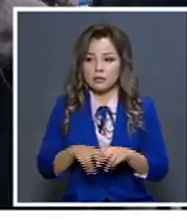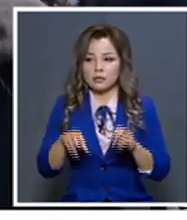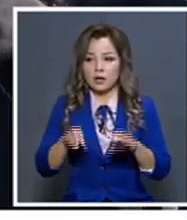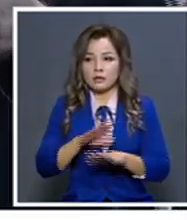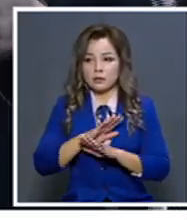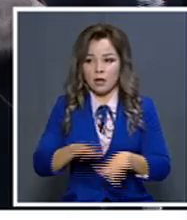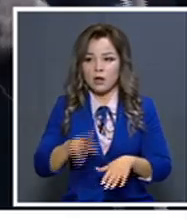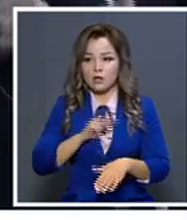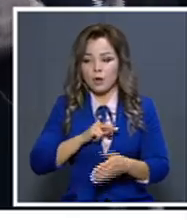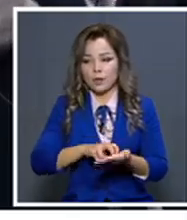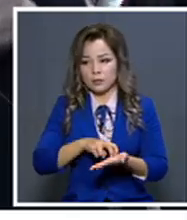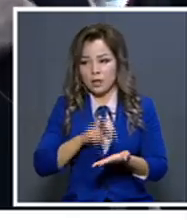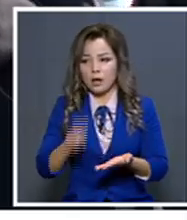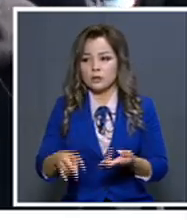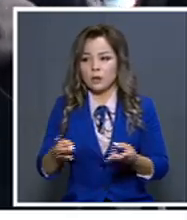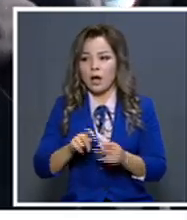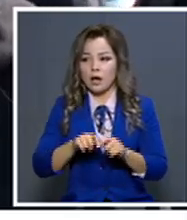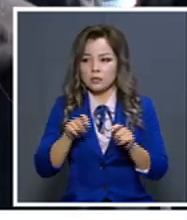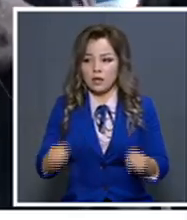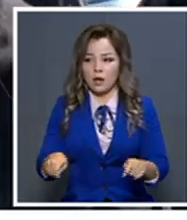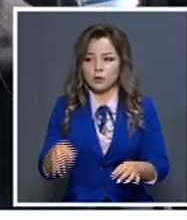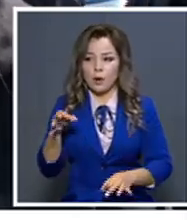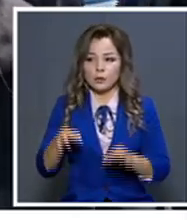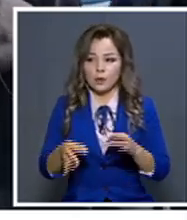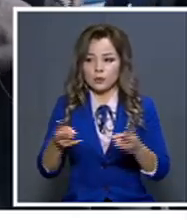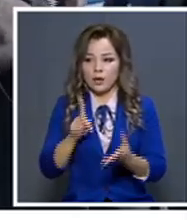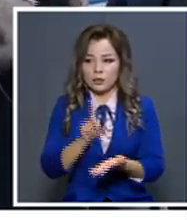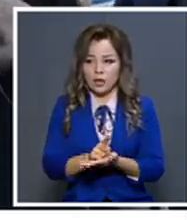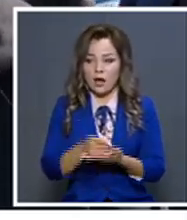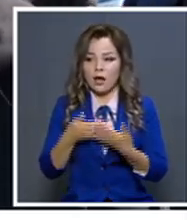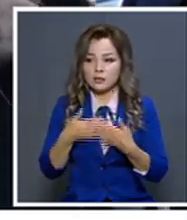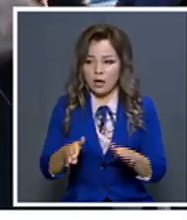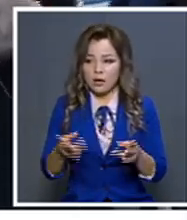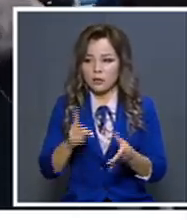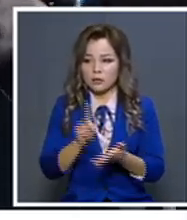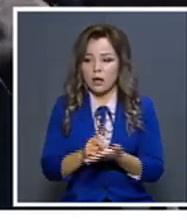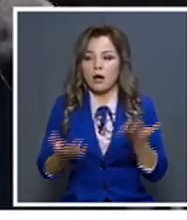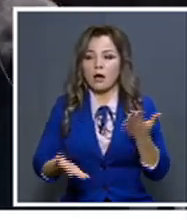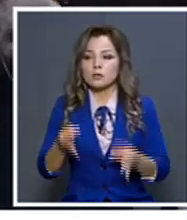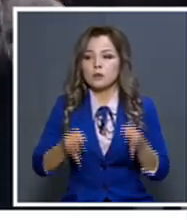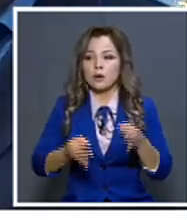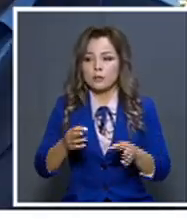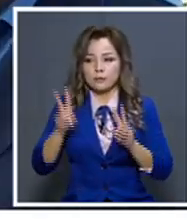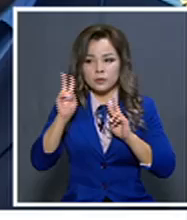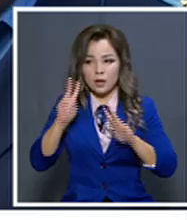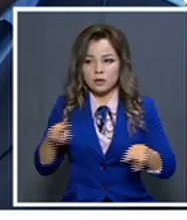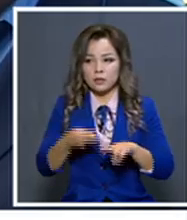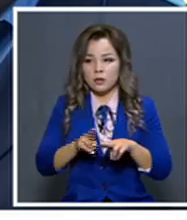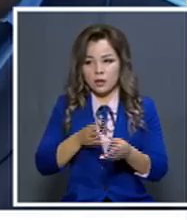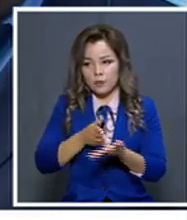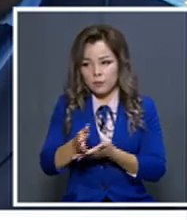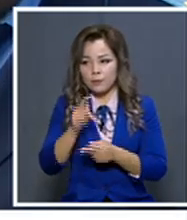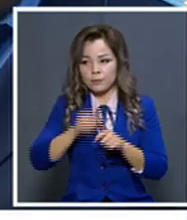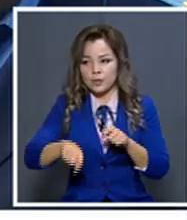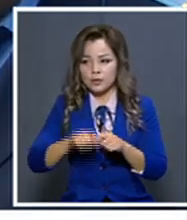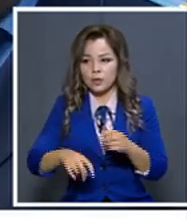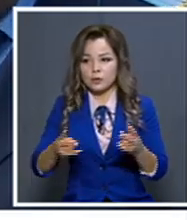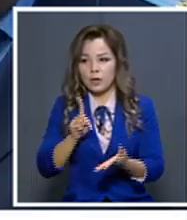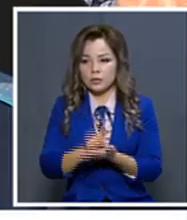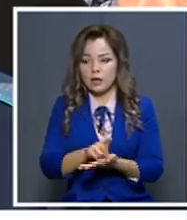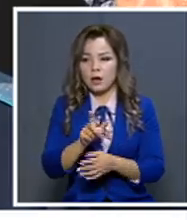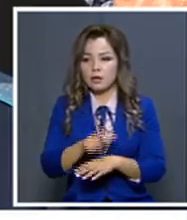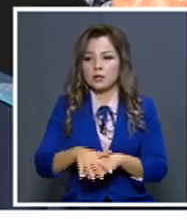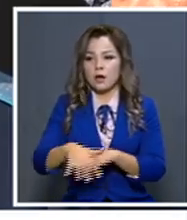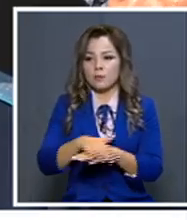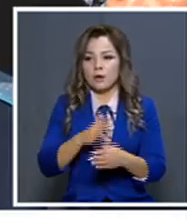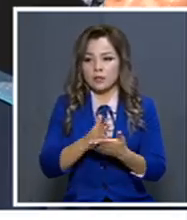барлығы жұмыстан кетсін, ашық сот болсын. Осы кезге дейін біз соттың қалай болып жатқан білген жоқпыз. Наразы топпен кездесуге